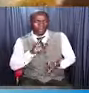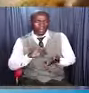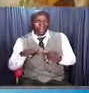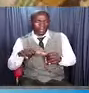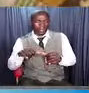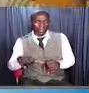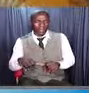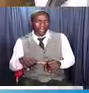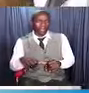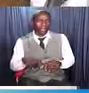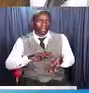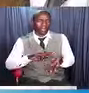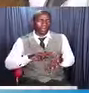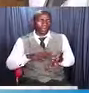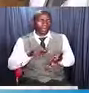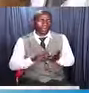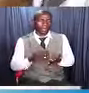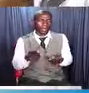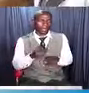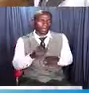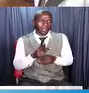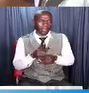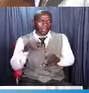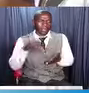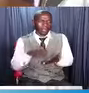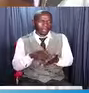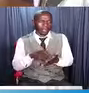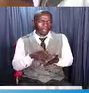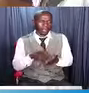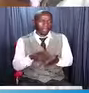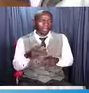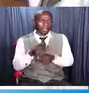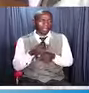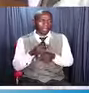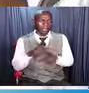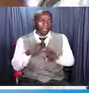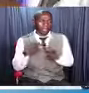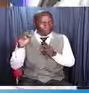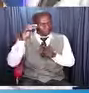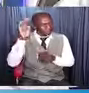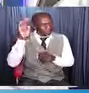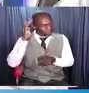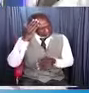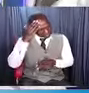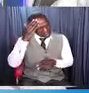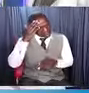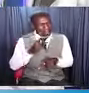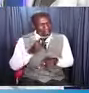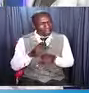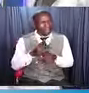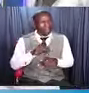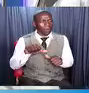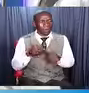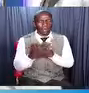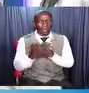To be fruitful and remain. Maana yake mwenye kutunza. Meaning the one who secures it. Kutunza neno kutii. To obey. Kutunza kupenda.